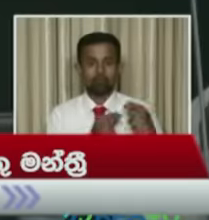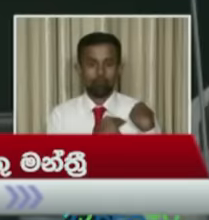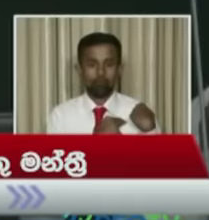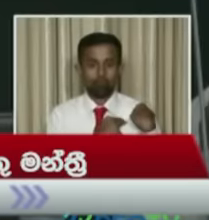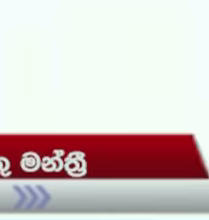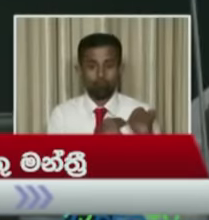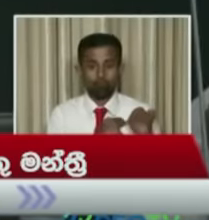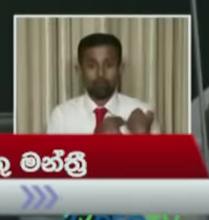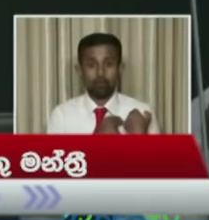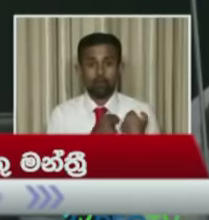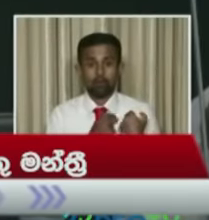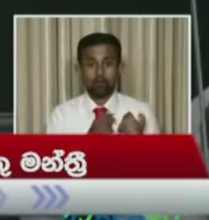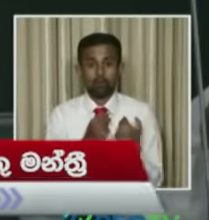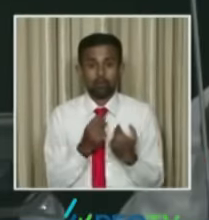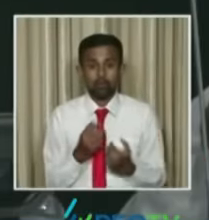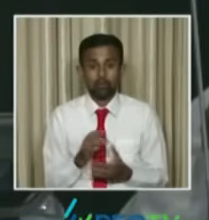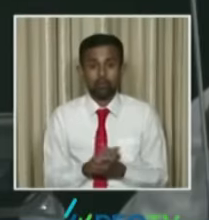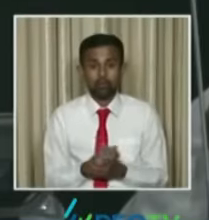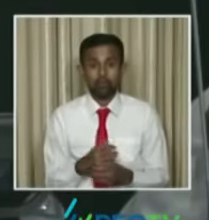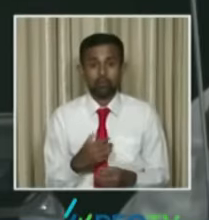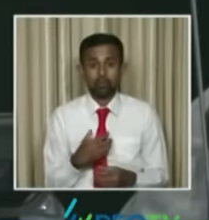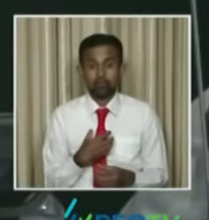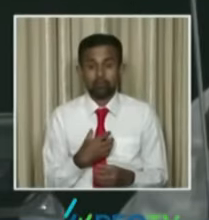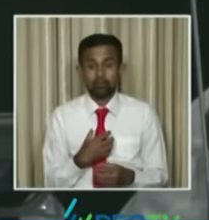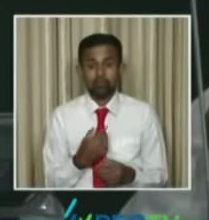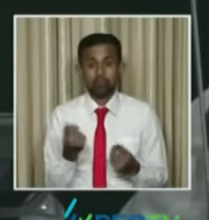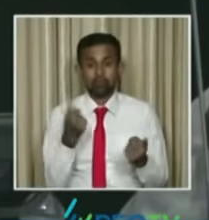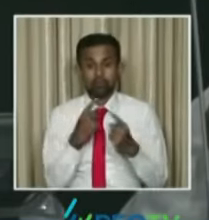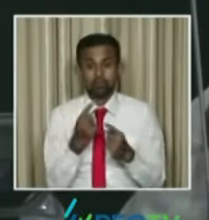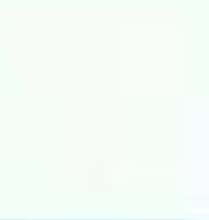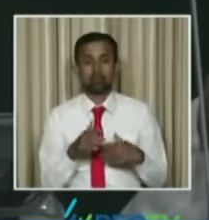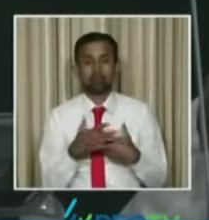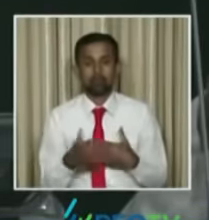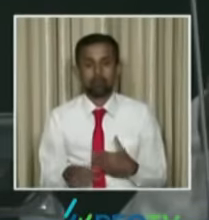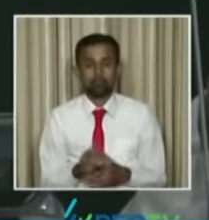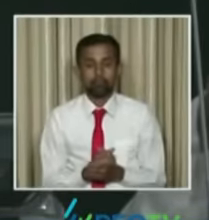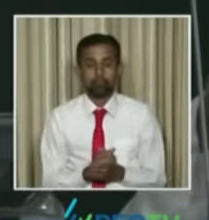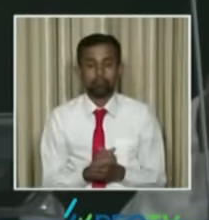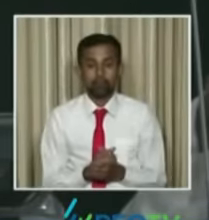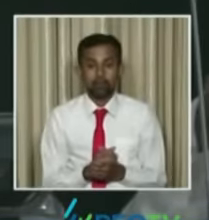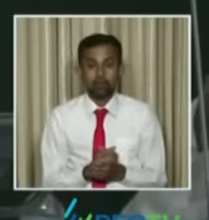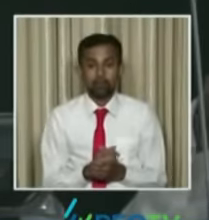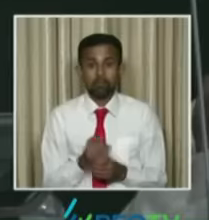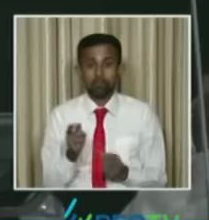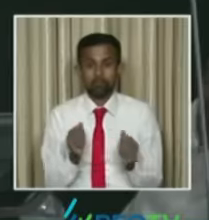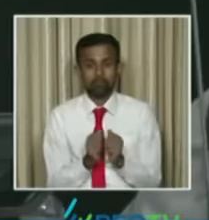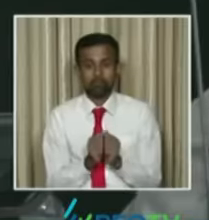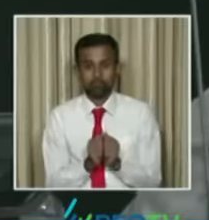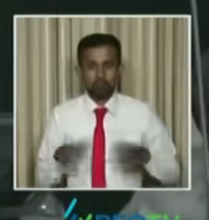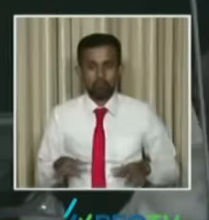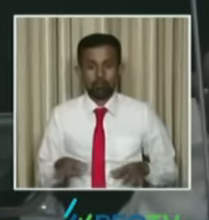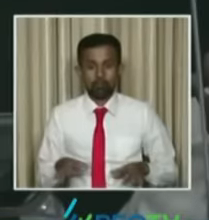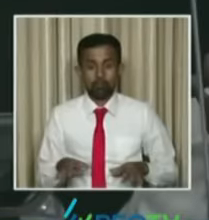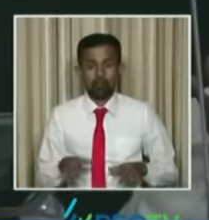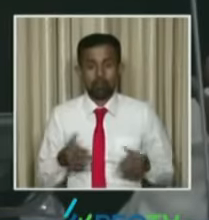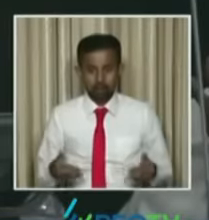මේ යතුරු අරගෙන අද ඔහු දුක්ගන්නාරාලගෙන බාට පත්ලා දිනවා එක එක ආතරවල ඩීල් දාන මේ තෝල්ක මුදලි රස්සාව කරලා හිතක් දන්නේ තාම ආවිල නැත්තේ.